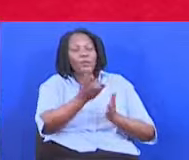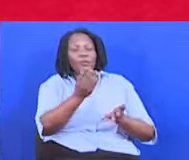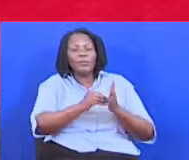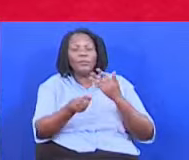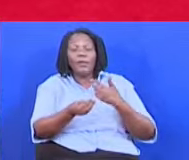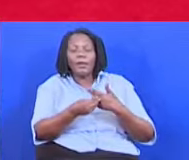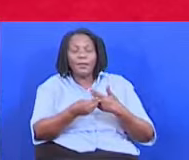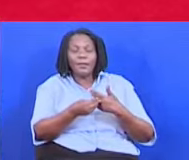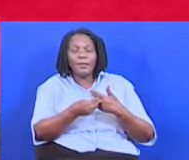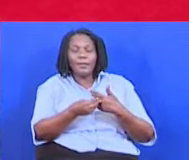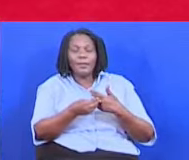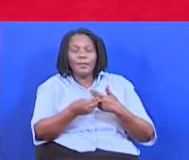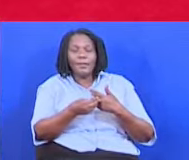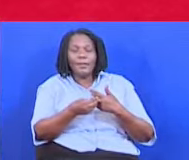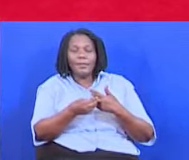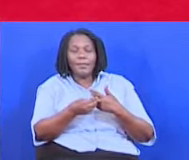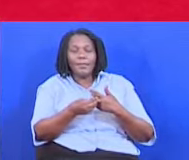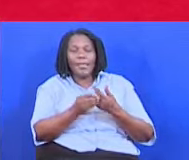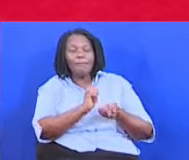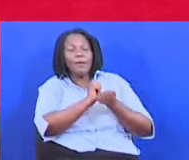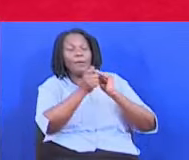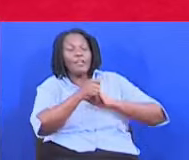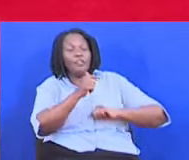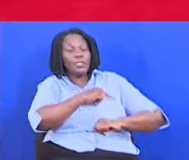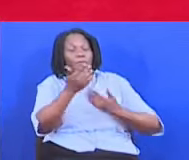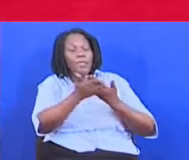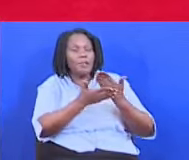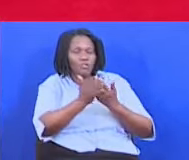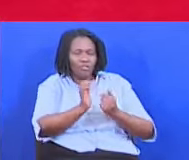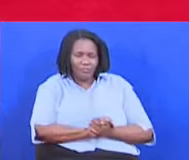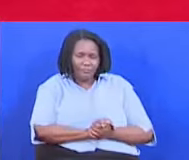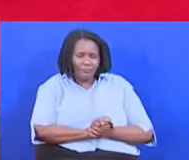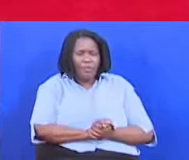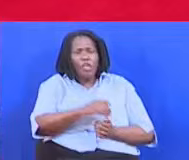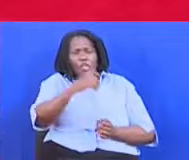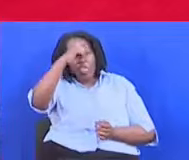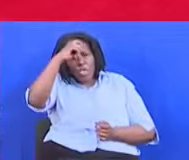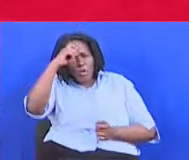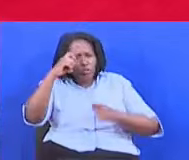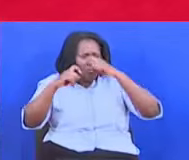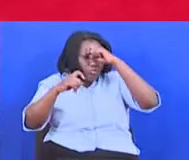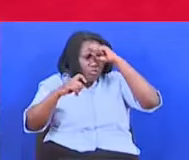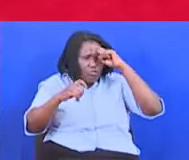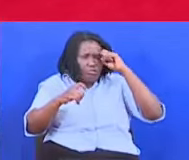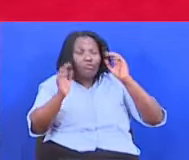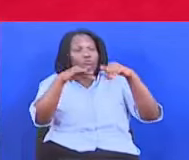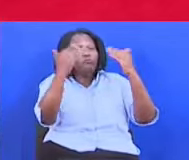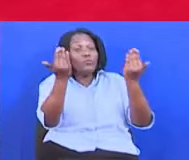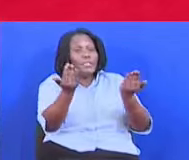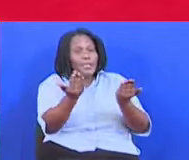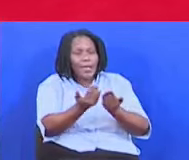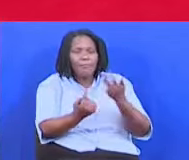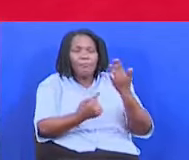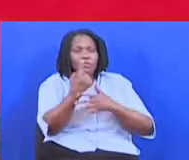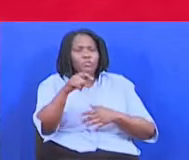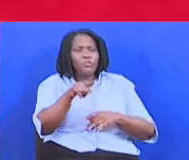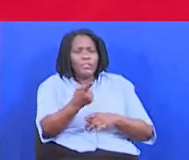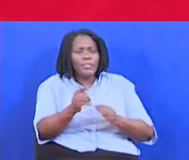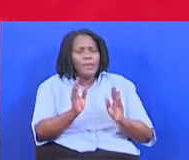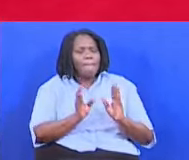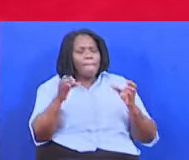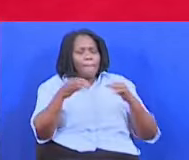kuendelea kuongezeka kwa joto la dunia linalosababisha na kuendelea kuyeyuka kwa barafu katika maeneo mbalimbali